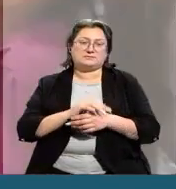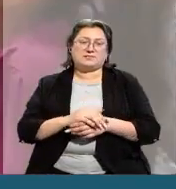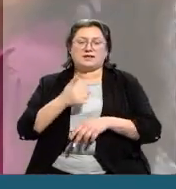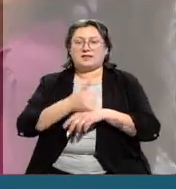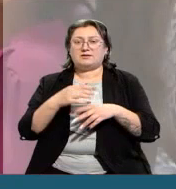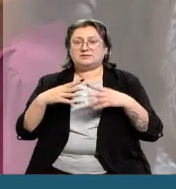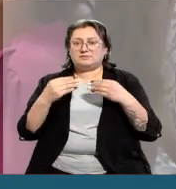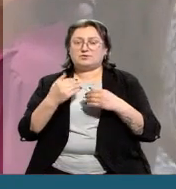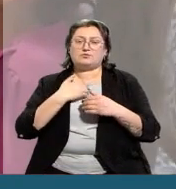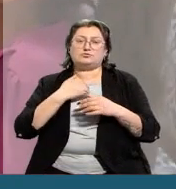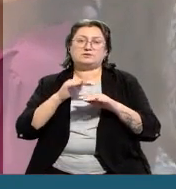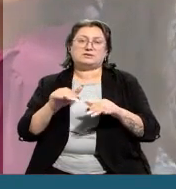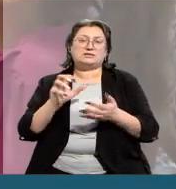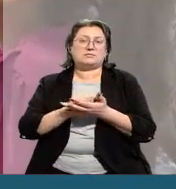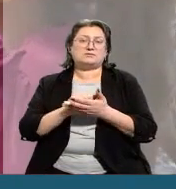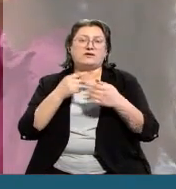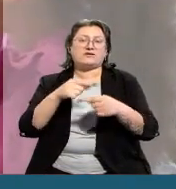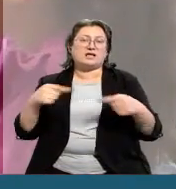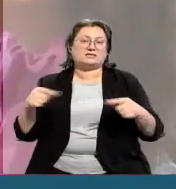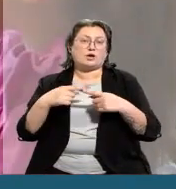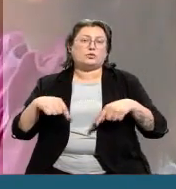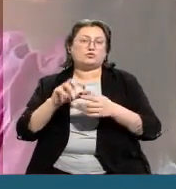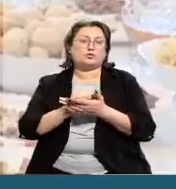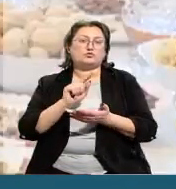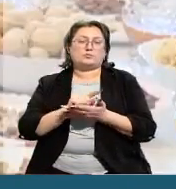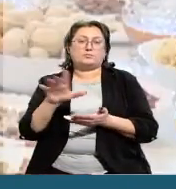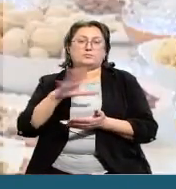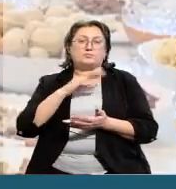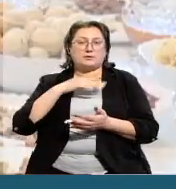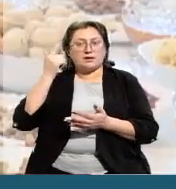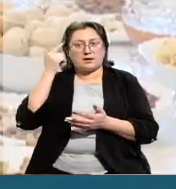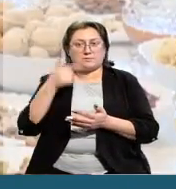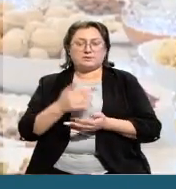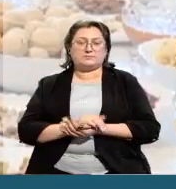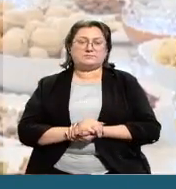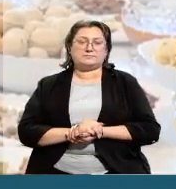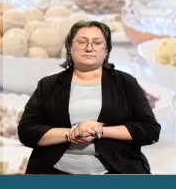Ал отағасы Ердәулет білікті де білімді болсын деп перзенттерін түрлі үйірмеге